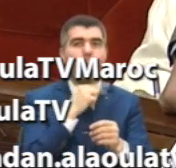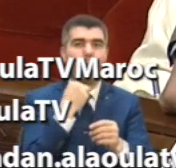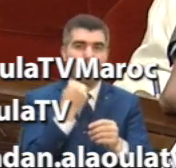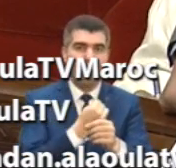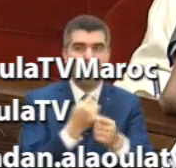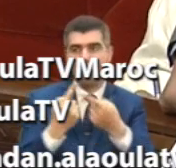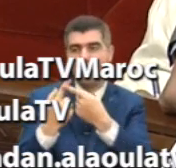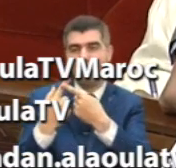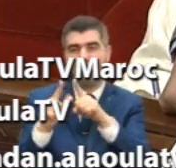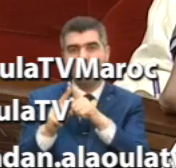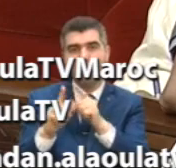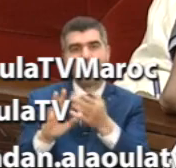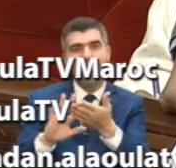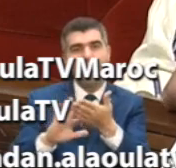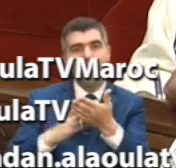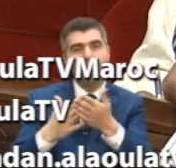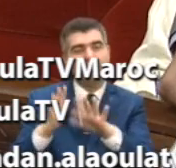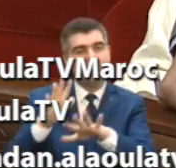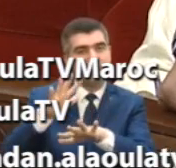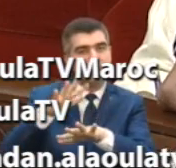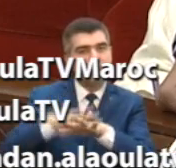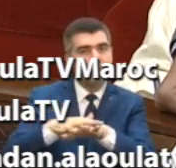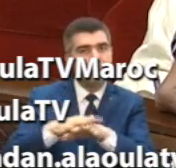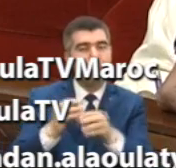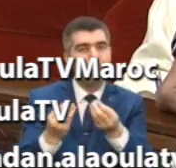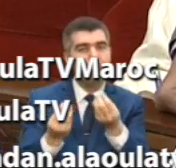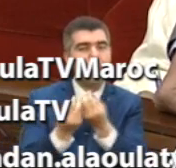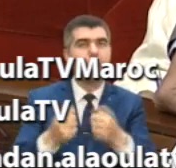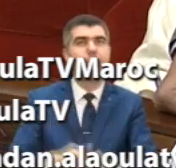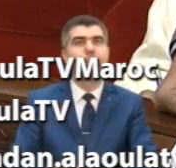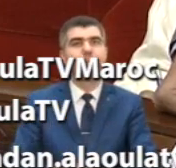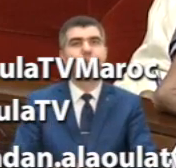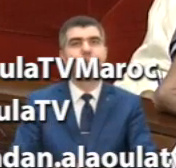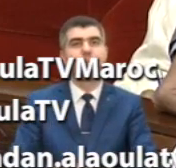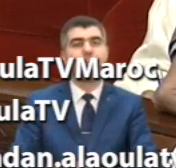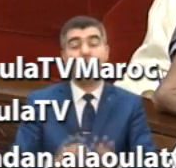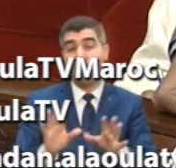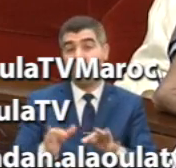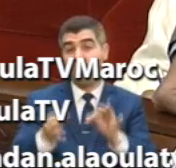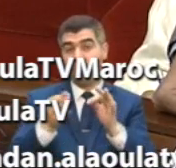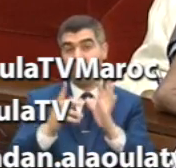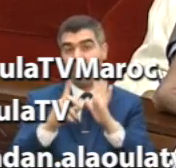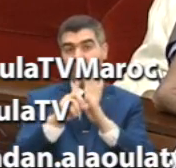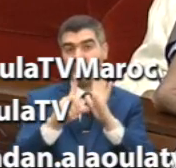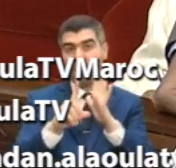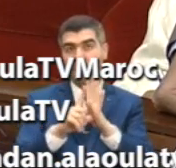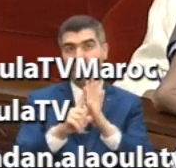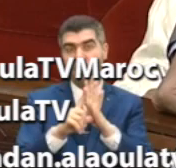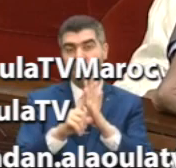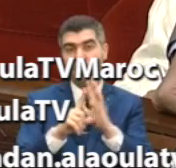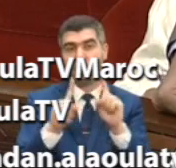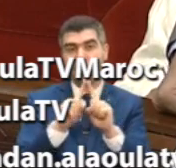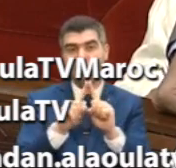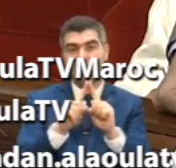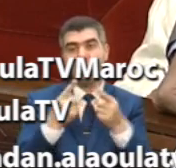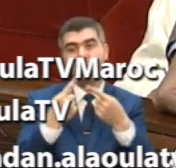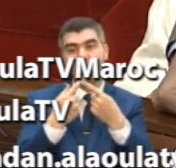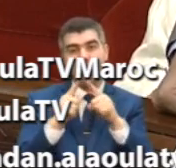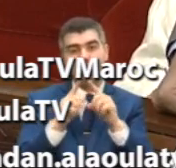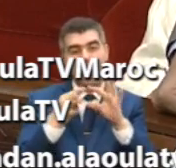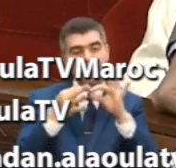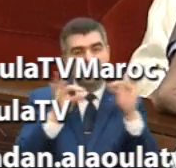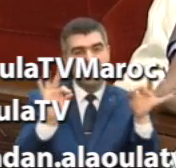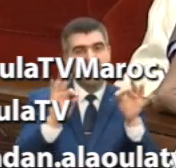والشركاء المعنيين. ومن أجل تحقيق هذه الأهداف فقد حدد مشروع هذا القانون جملة من التدابير